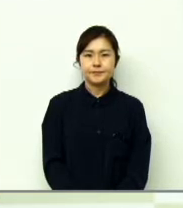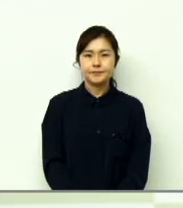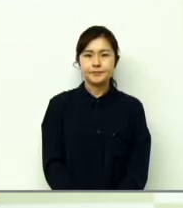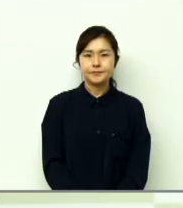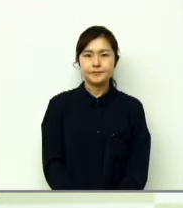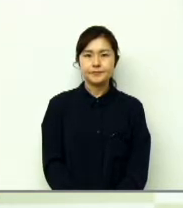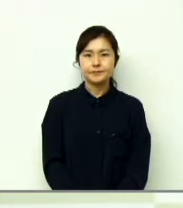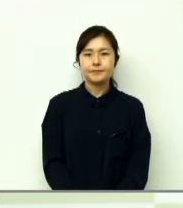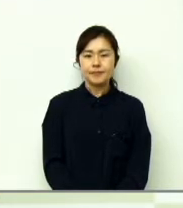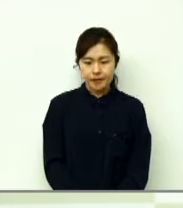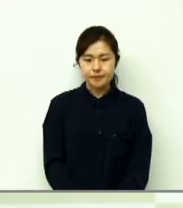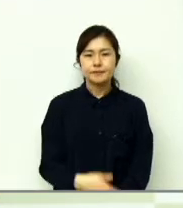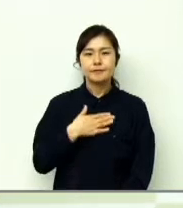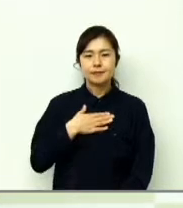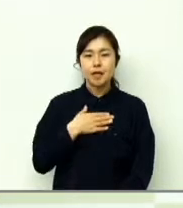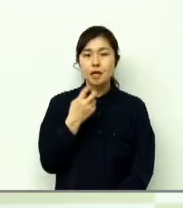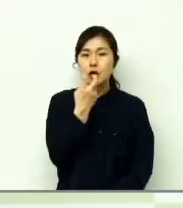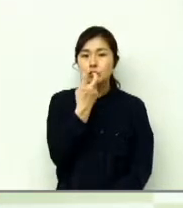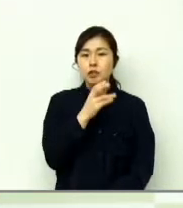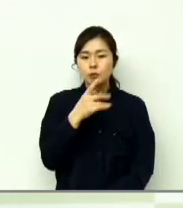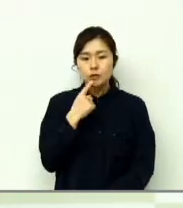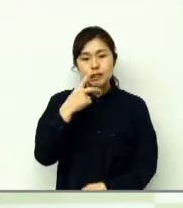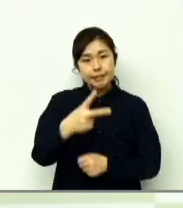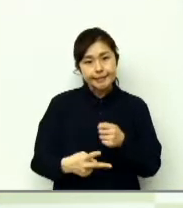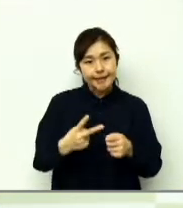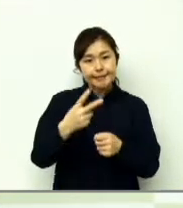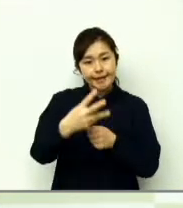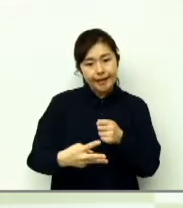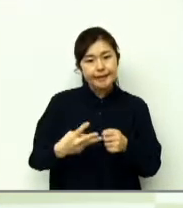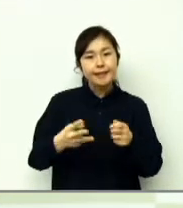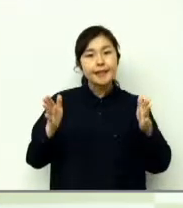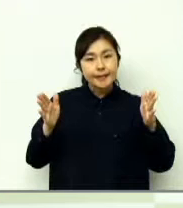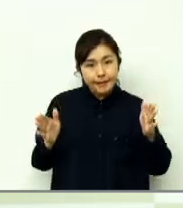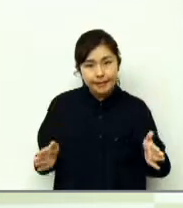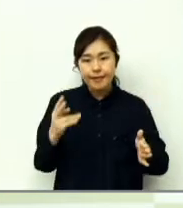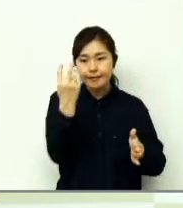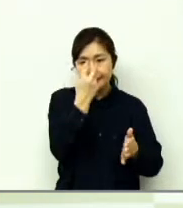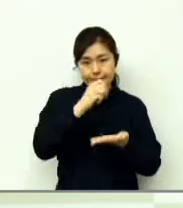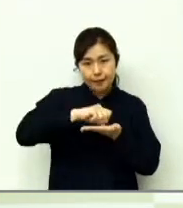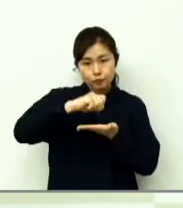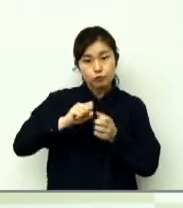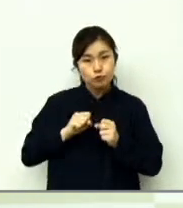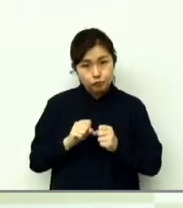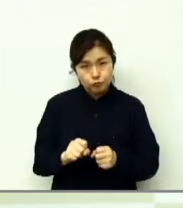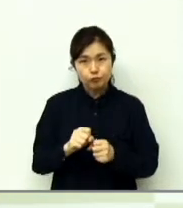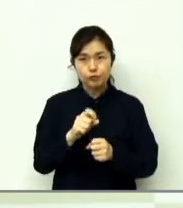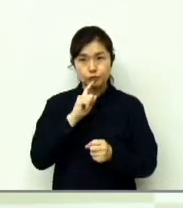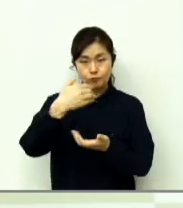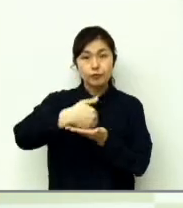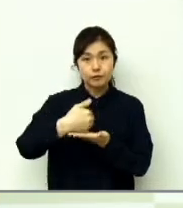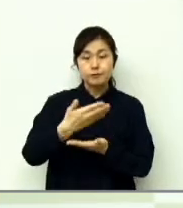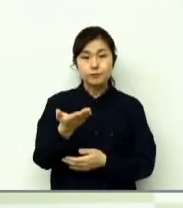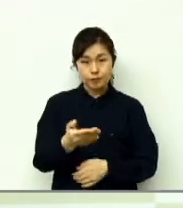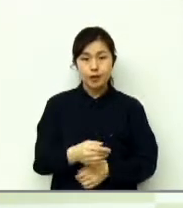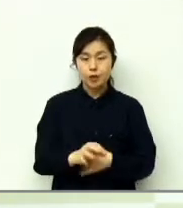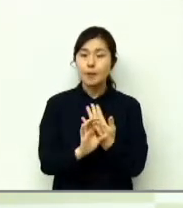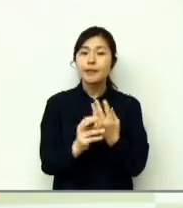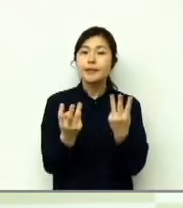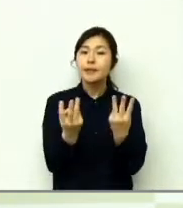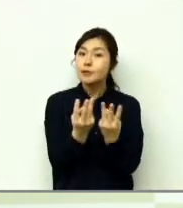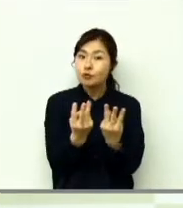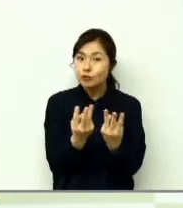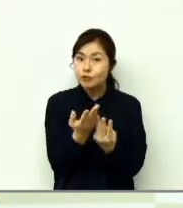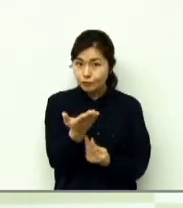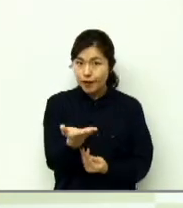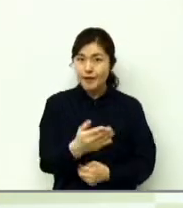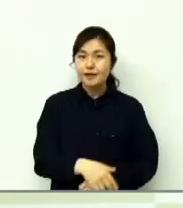確認なんですけど、そうすると2年か3年で各項目について、 はい、 なんて言いますか、点数みたいな形。 そうですね、